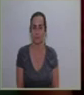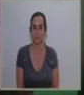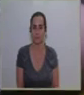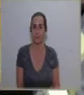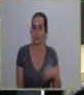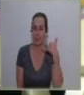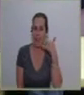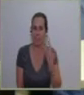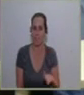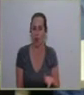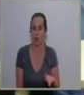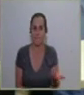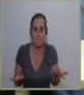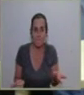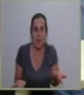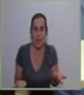טלפון. ו...